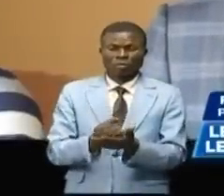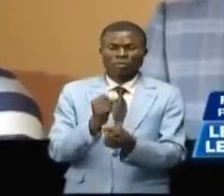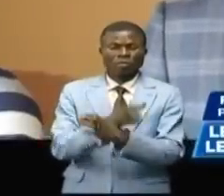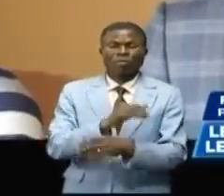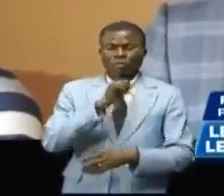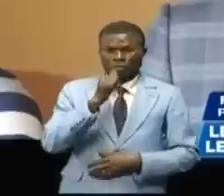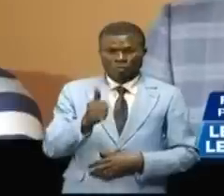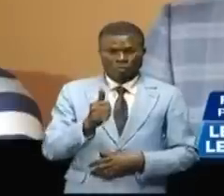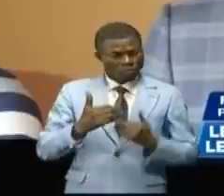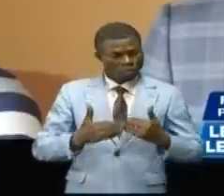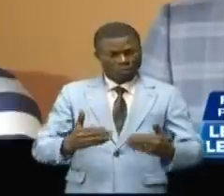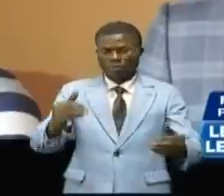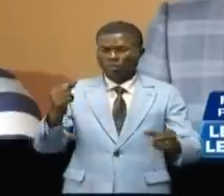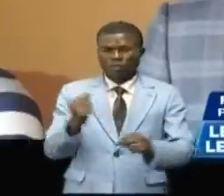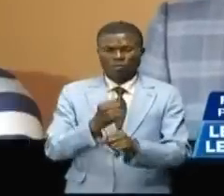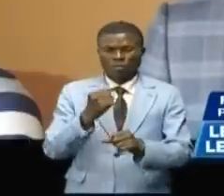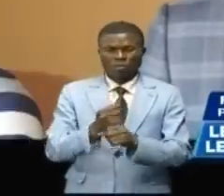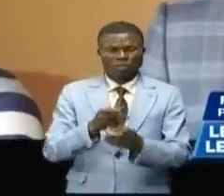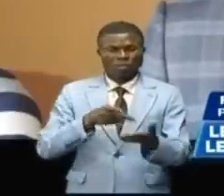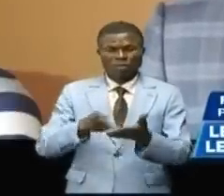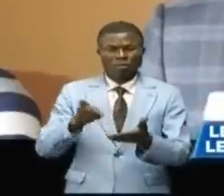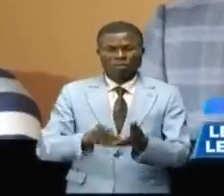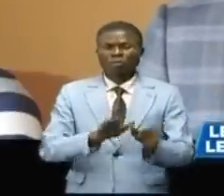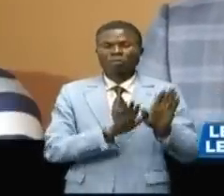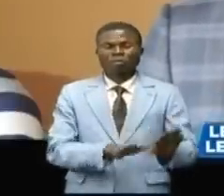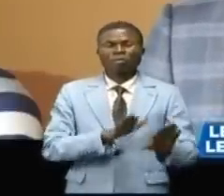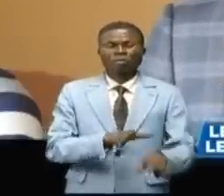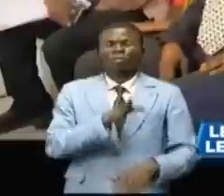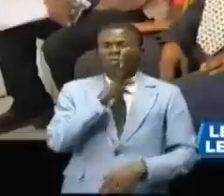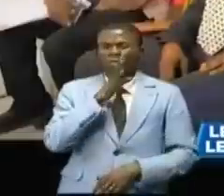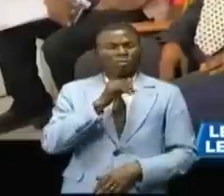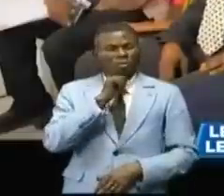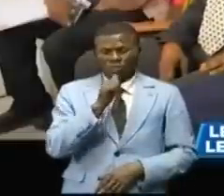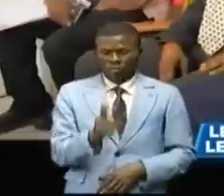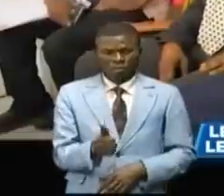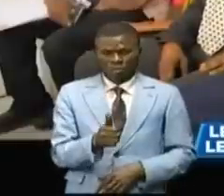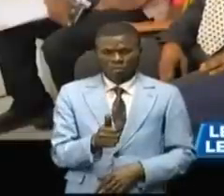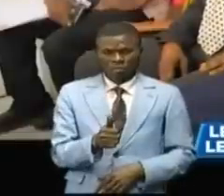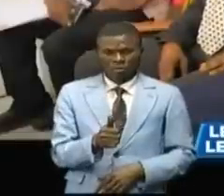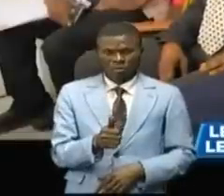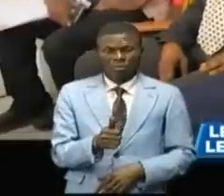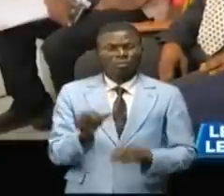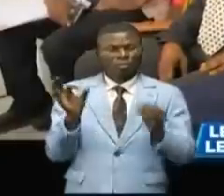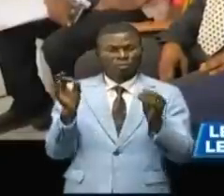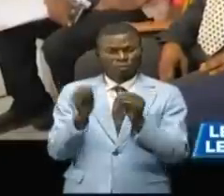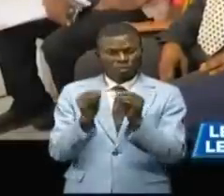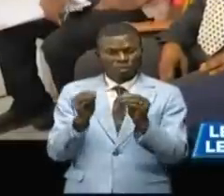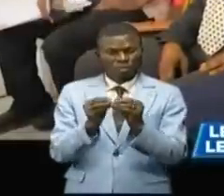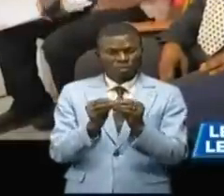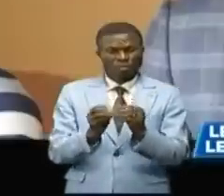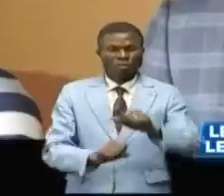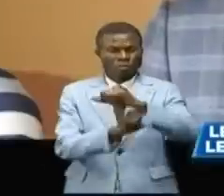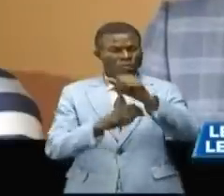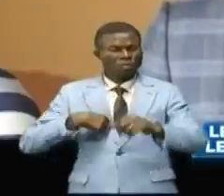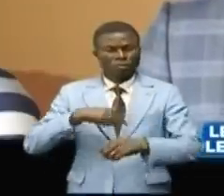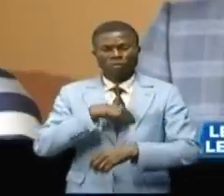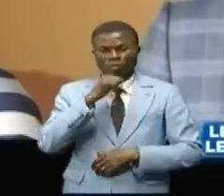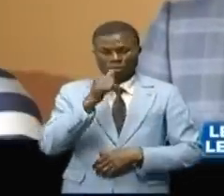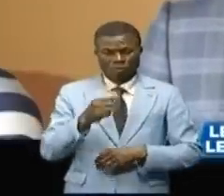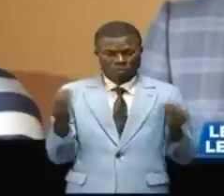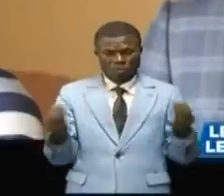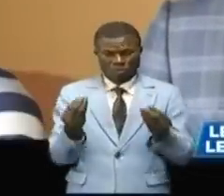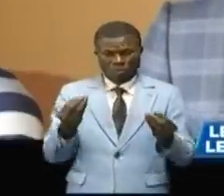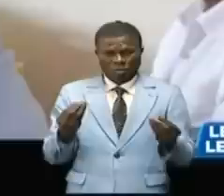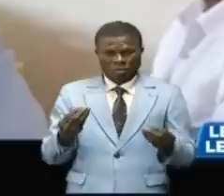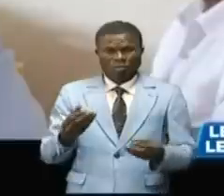disposés à continuer à attendre éternellement cette plénière qui n'intervient pas. C'est comme cela qu'ils